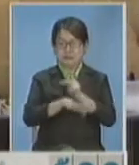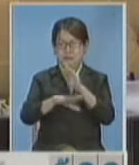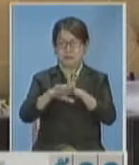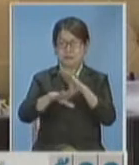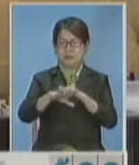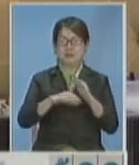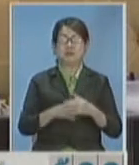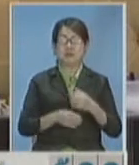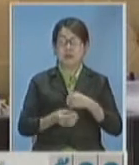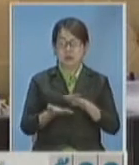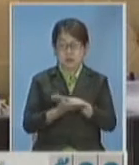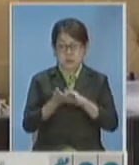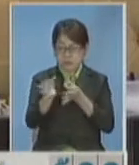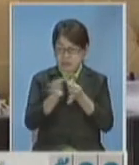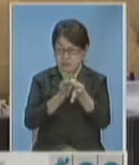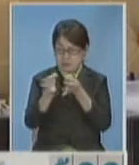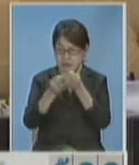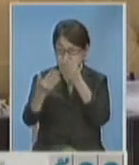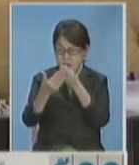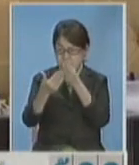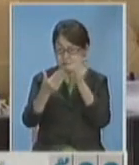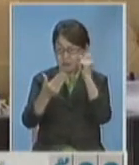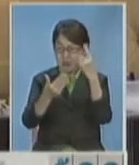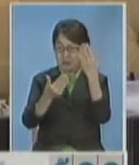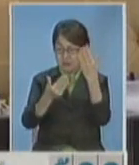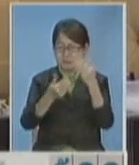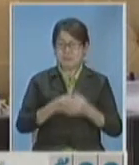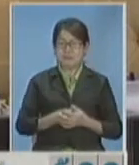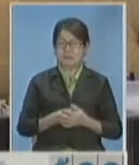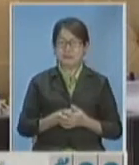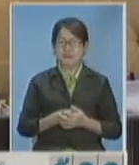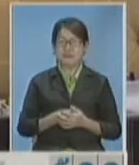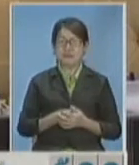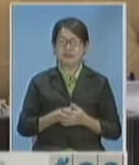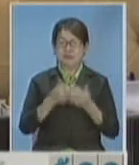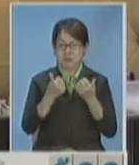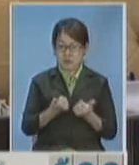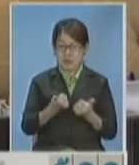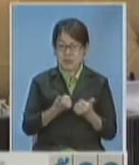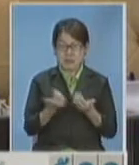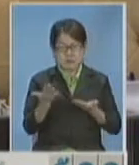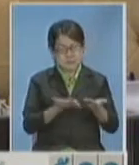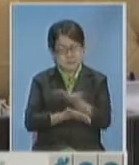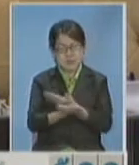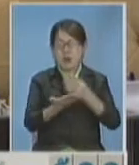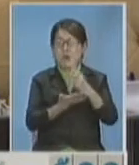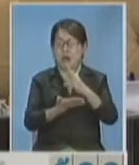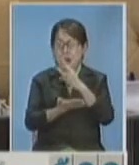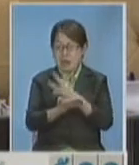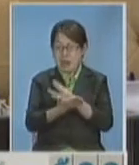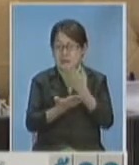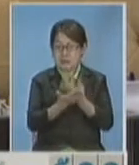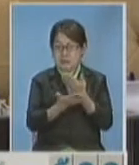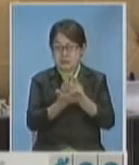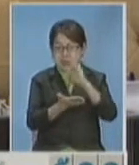ครับขออนุญาตทำความเข้าใจสักนิดนะครับนี่คือวาระการพิจารณาเรื่องงบประมาณ